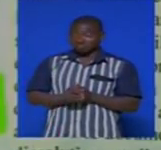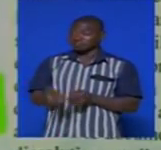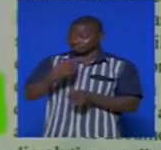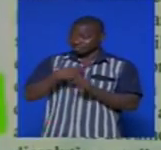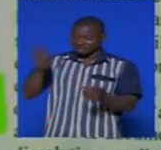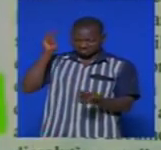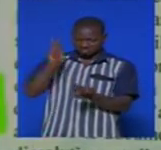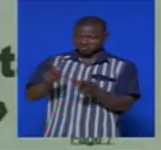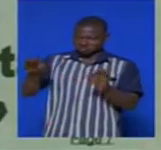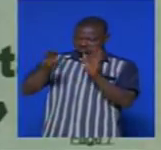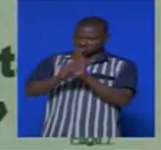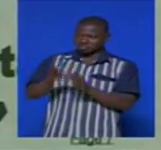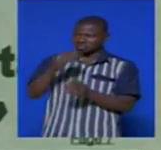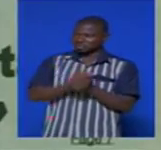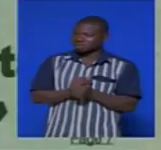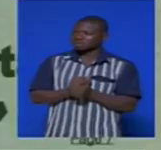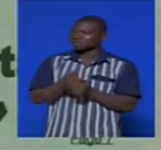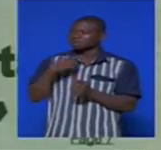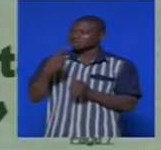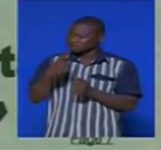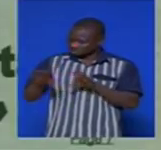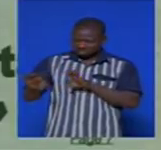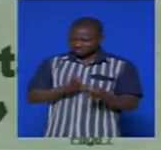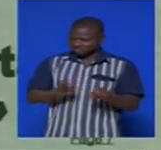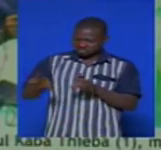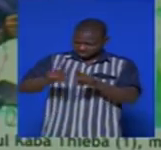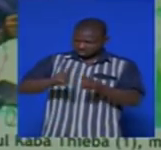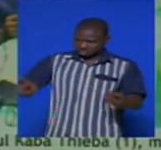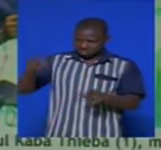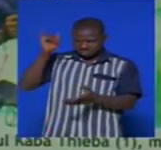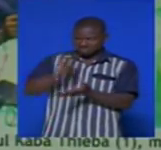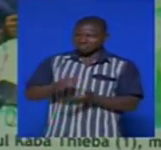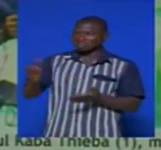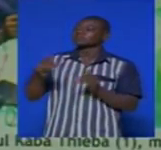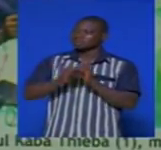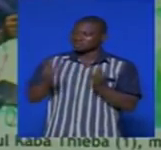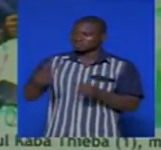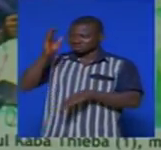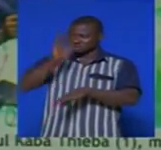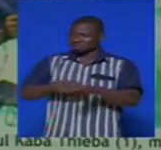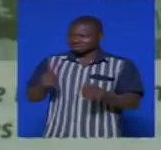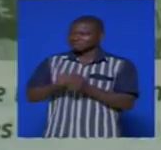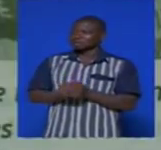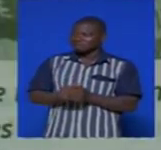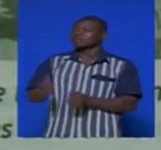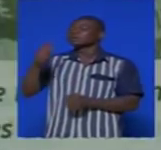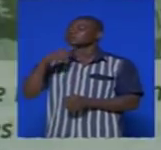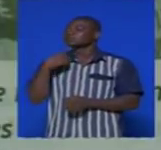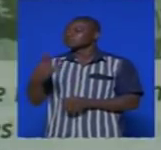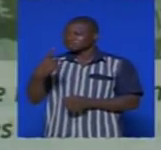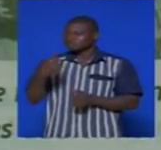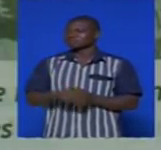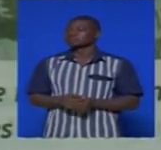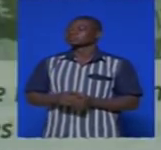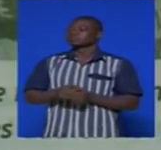l'accusé Badiel fait une nuance, ce que les éditions citoyennes appellent les aveux du major Badiel. Je cite,